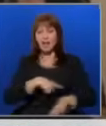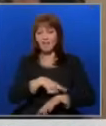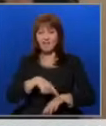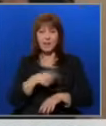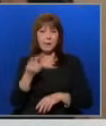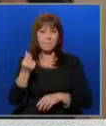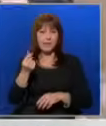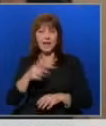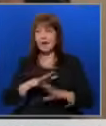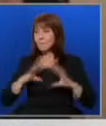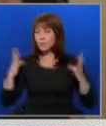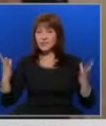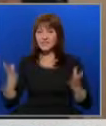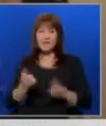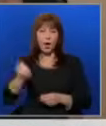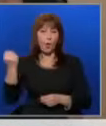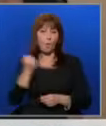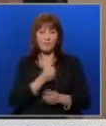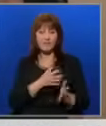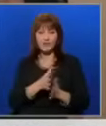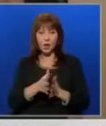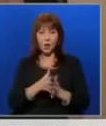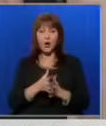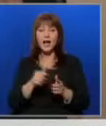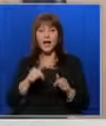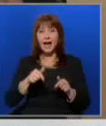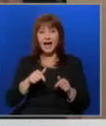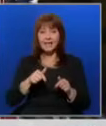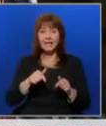пари, докато по цял свят убиват хора, които тази страна може да спре.